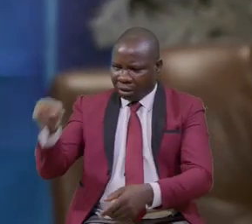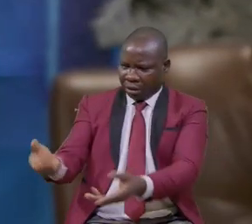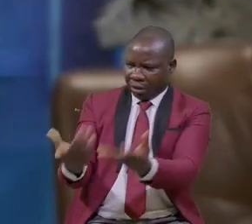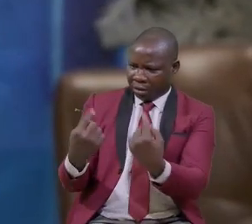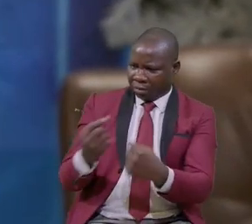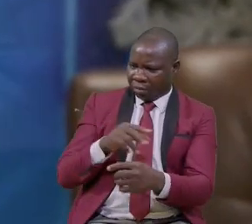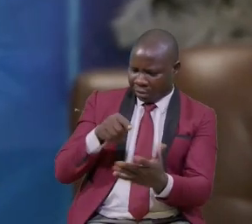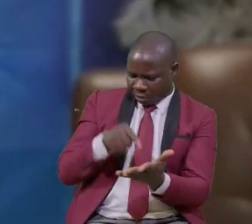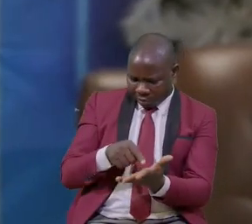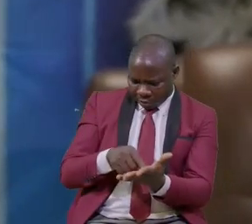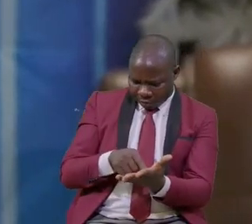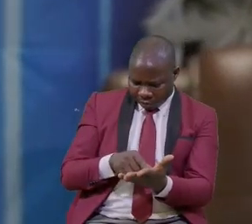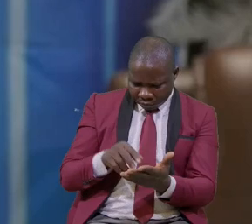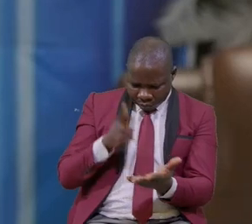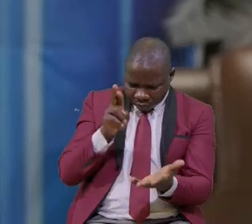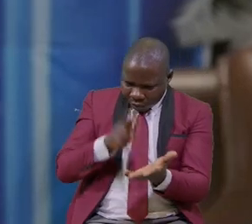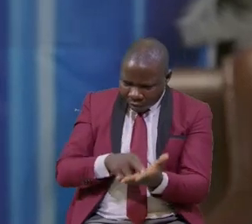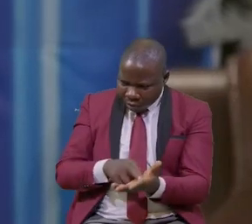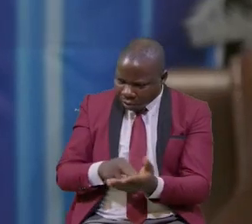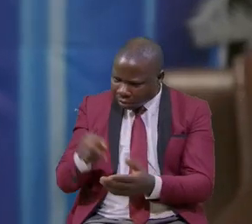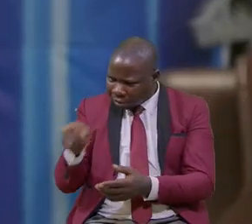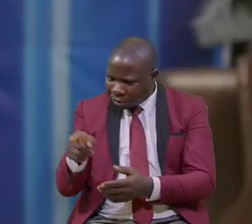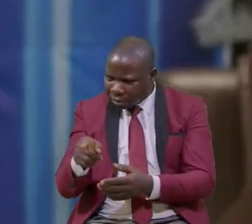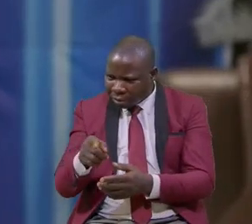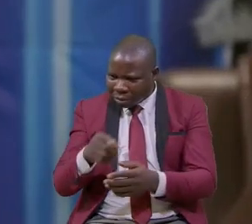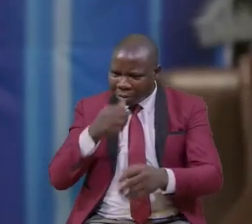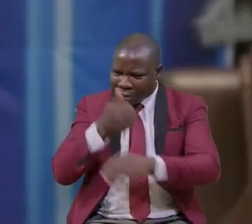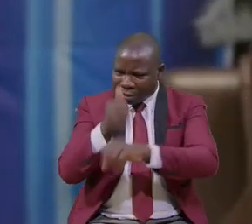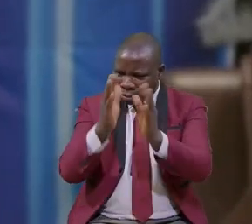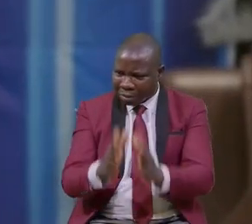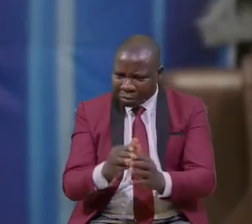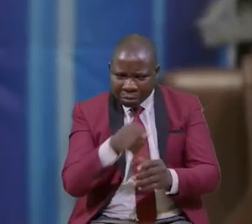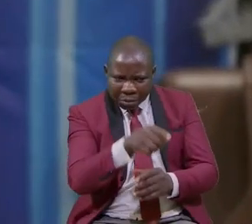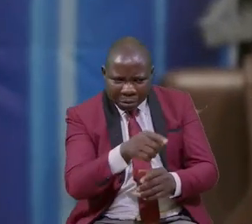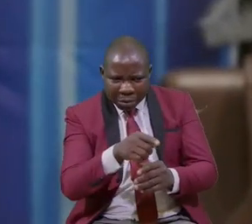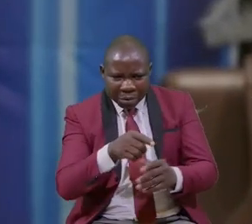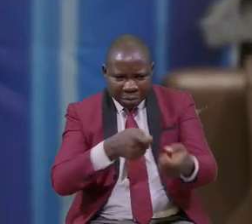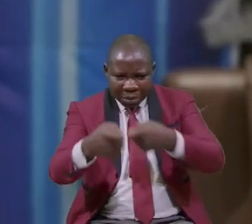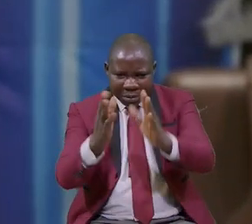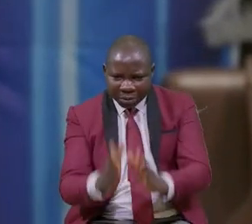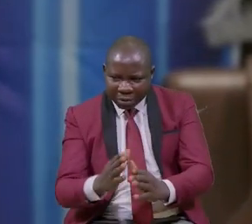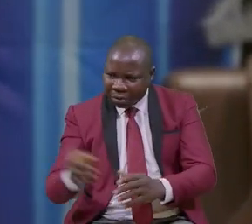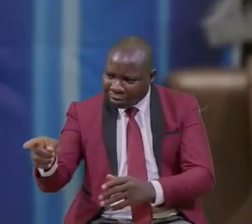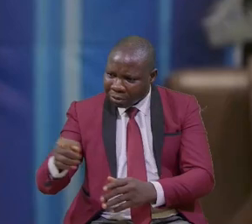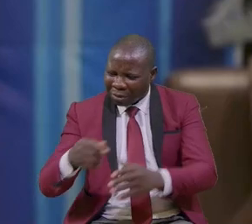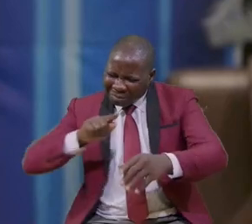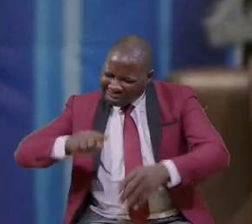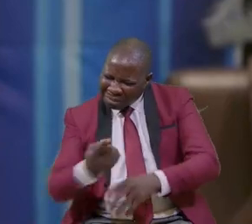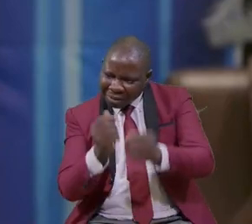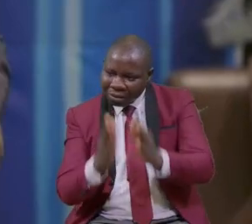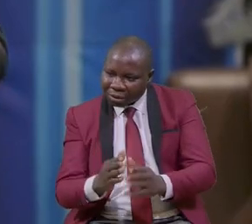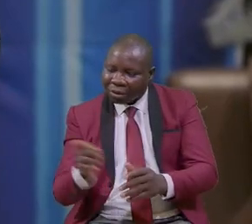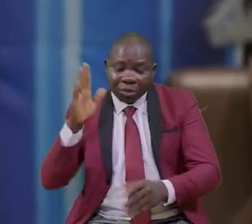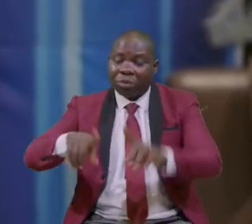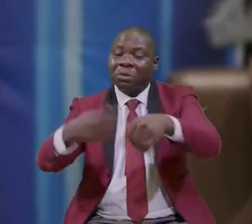registres. Ah, blasphémateur, persécuteur, homme violent. Partout où il allait, il